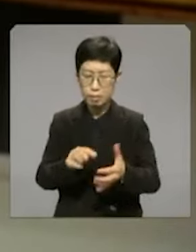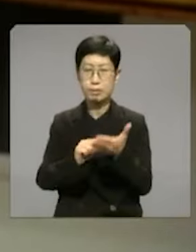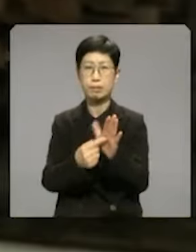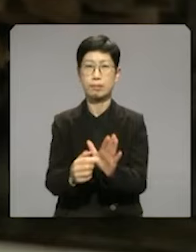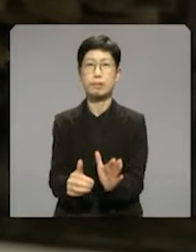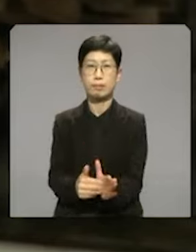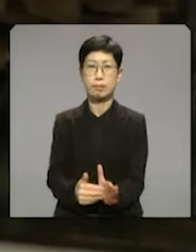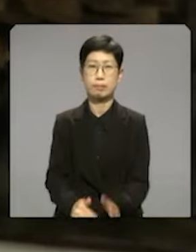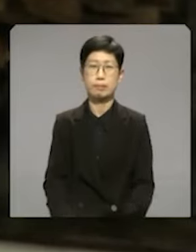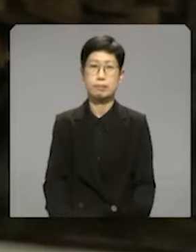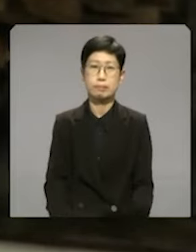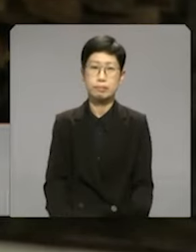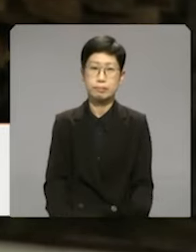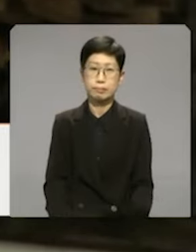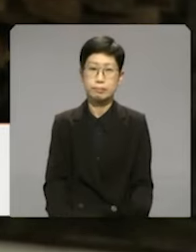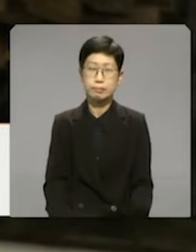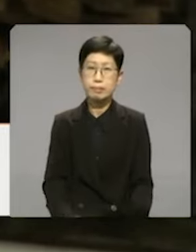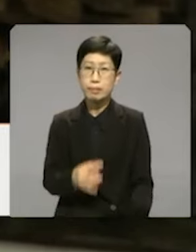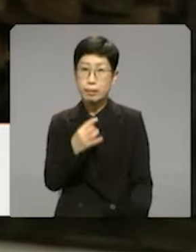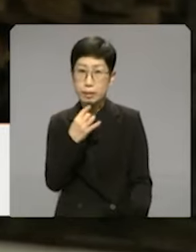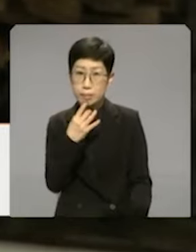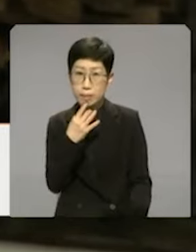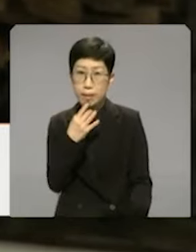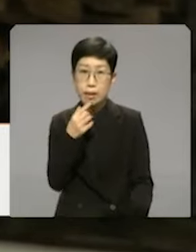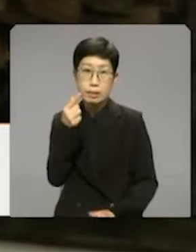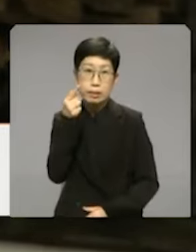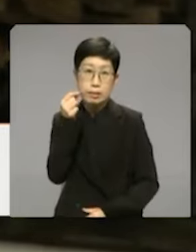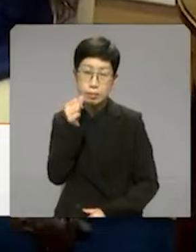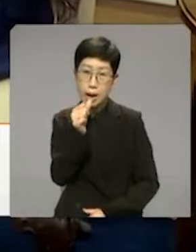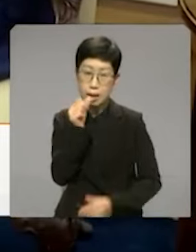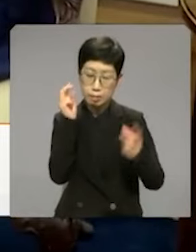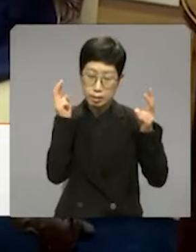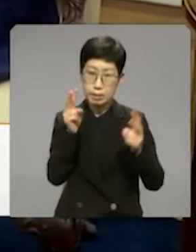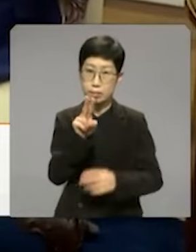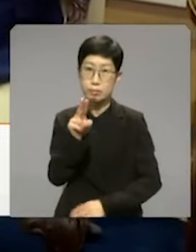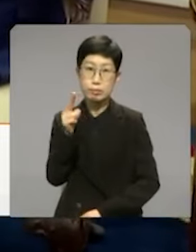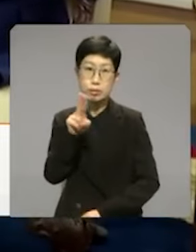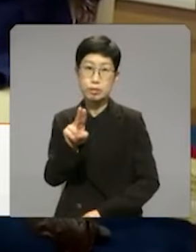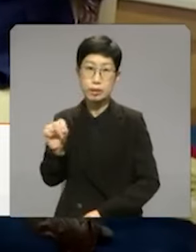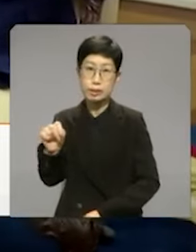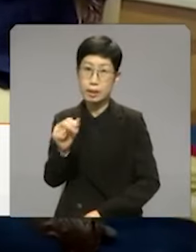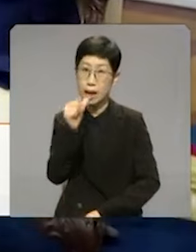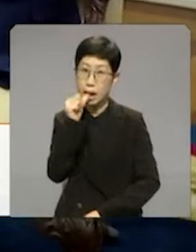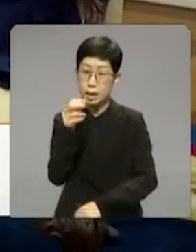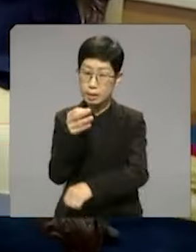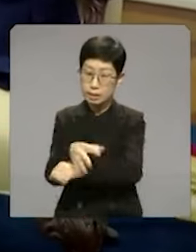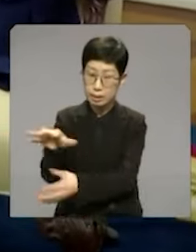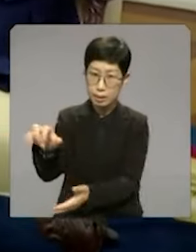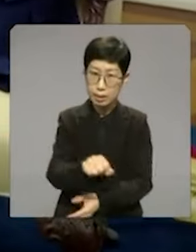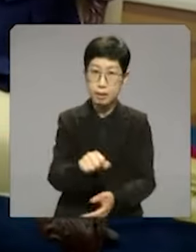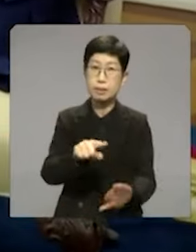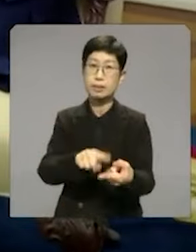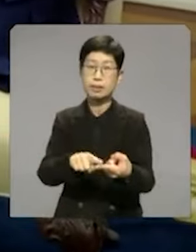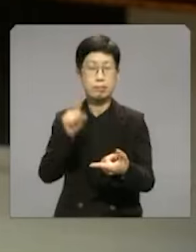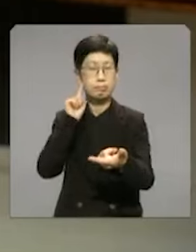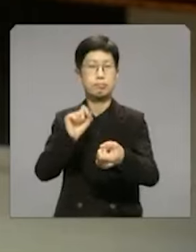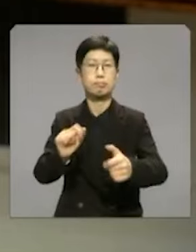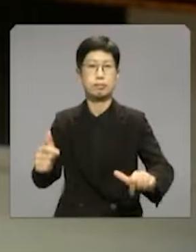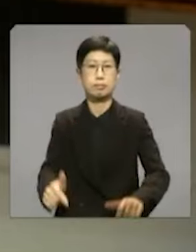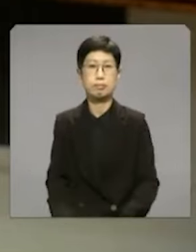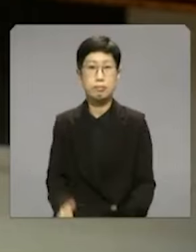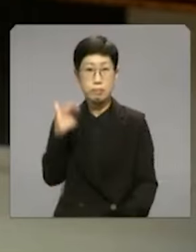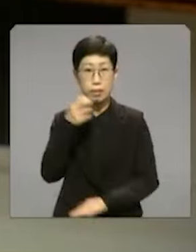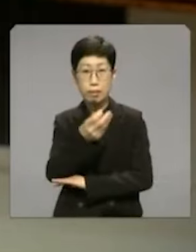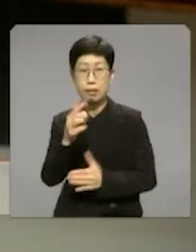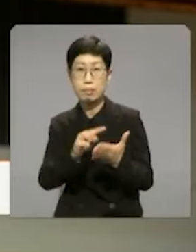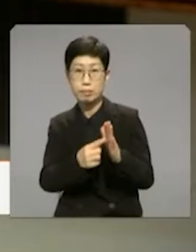밝혔습니다. 두 정상은 다만 일본 제철의 US 스틸 인수 문제를 놓고는 이견을 보였습니다. 미국 언론은